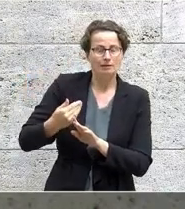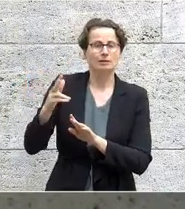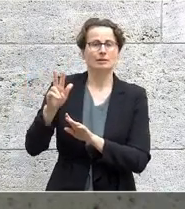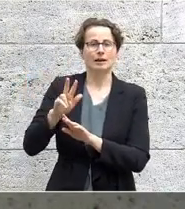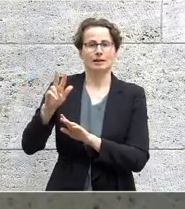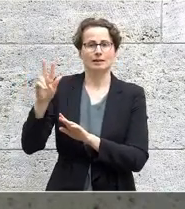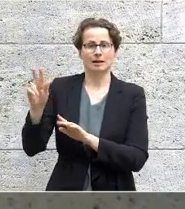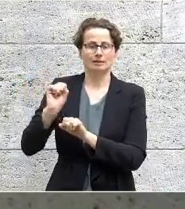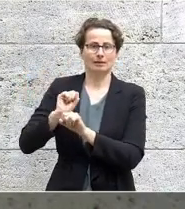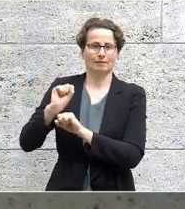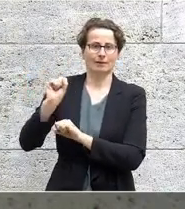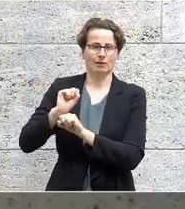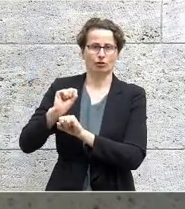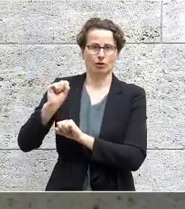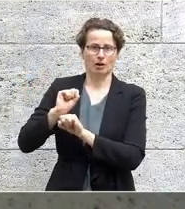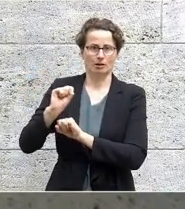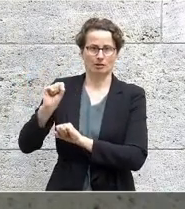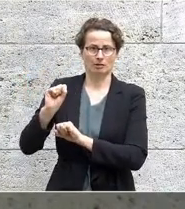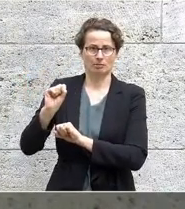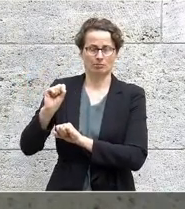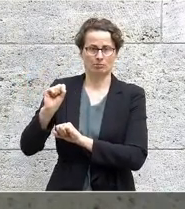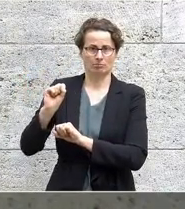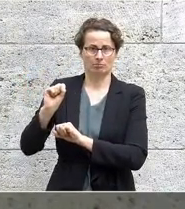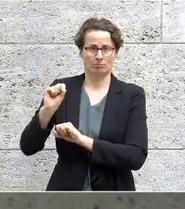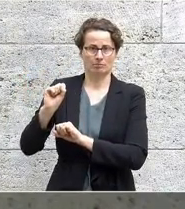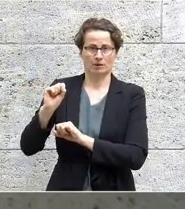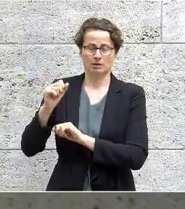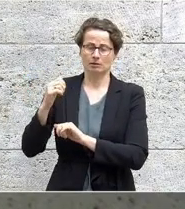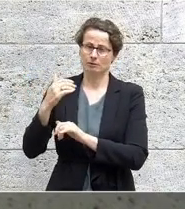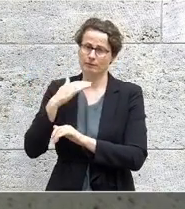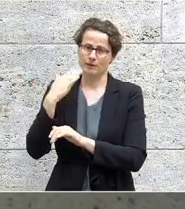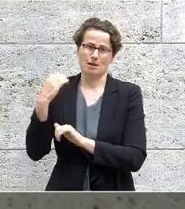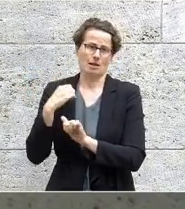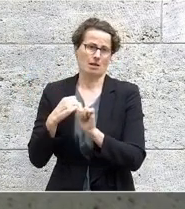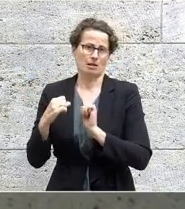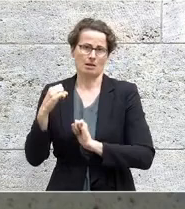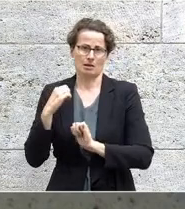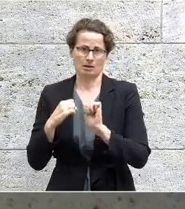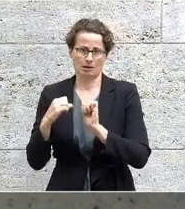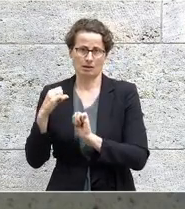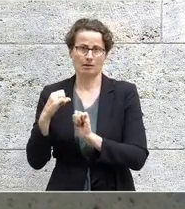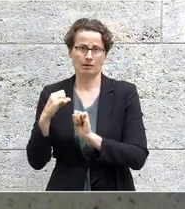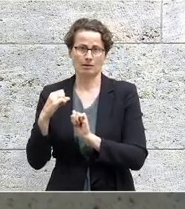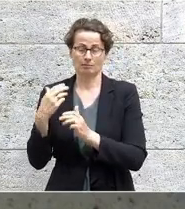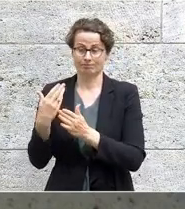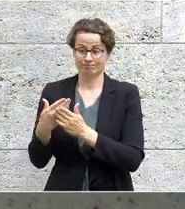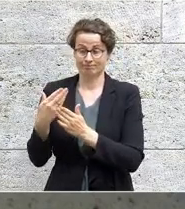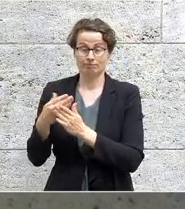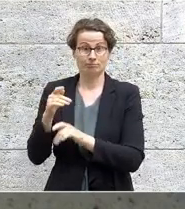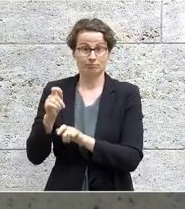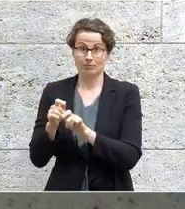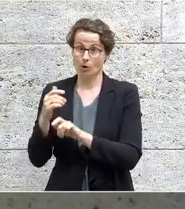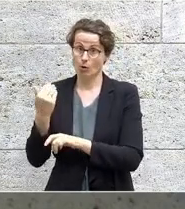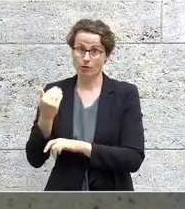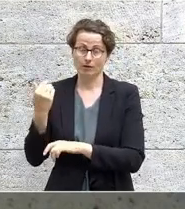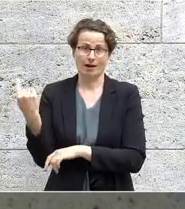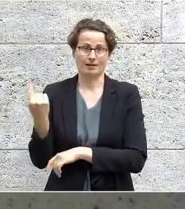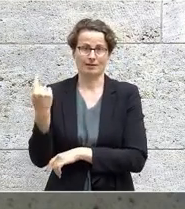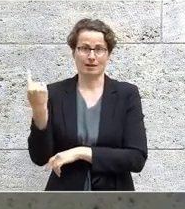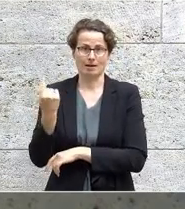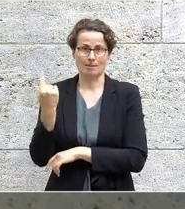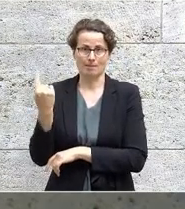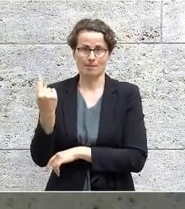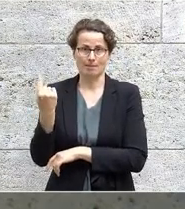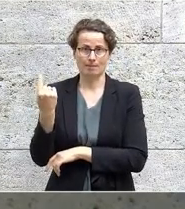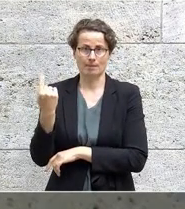im Widerstand lebten und litten, oft einsam,